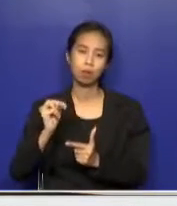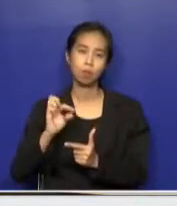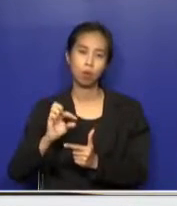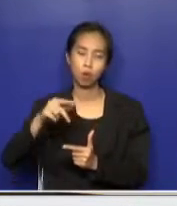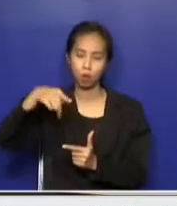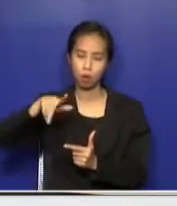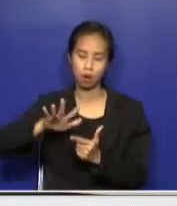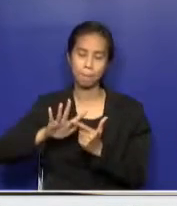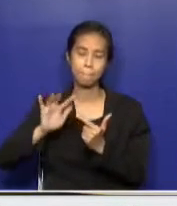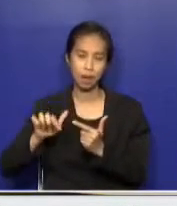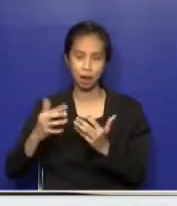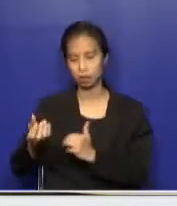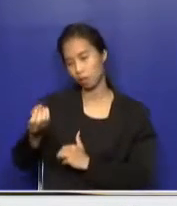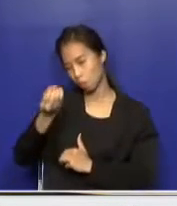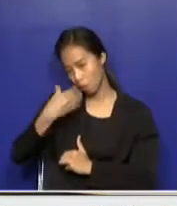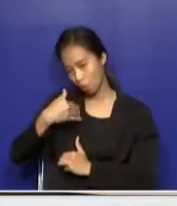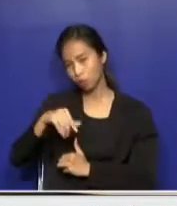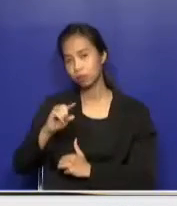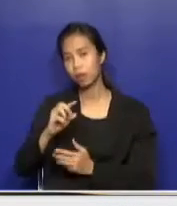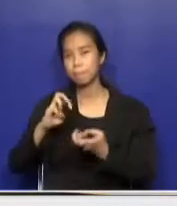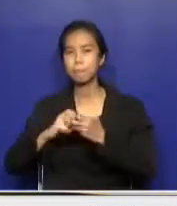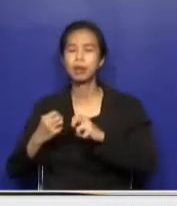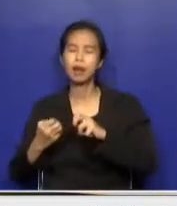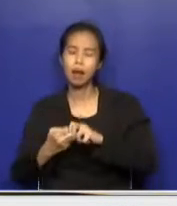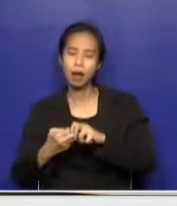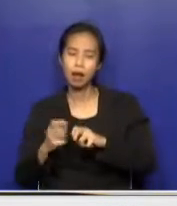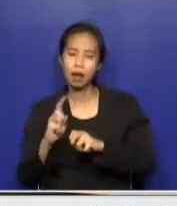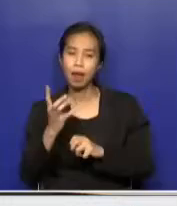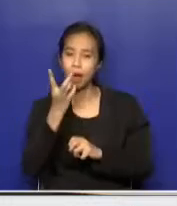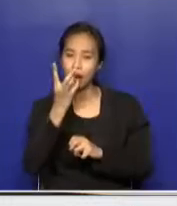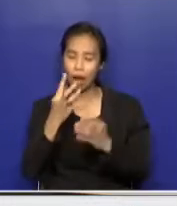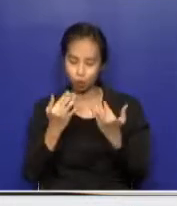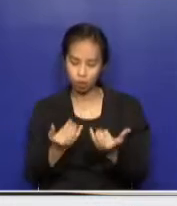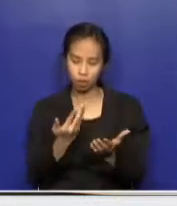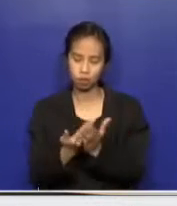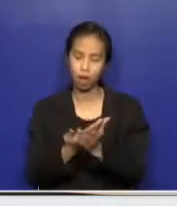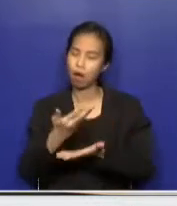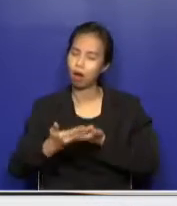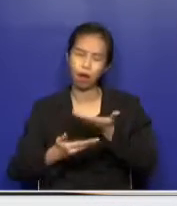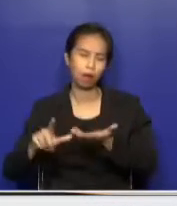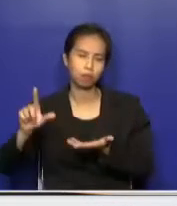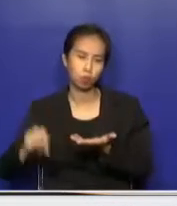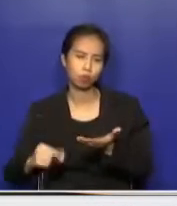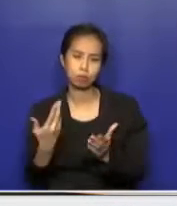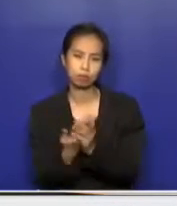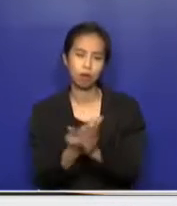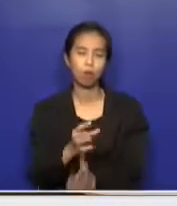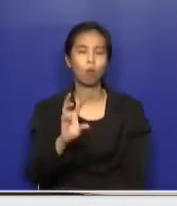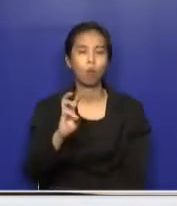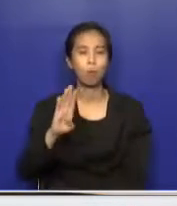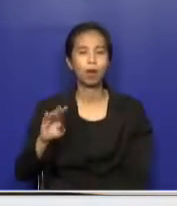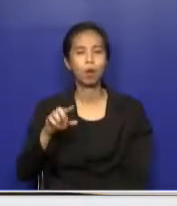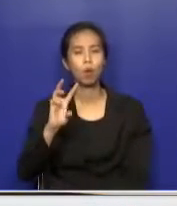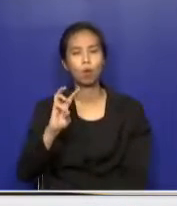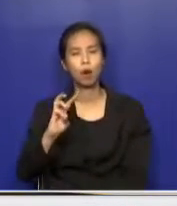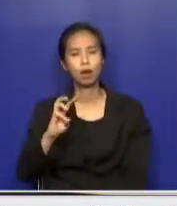แล้วก็มารายงานนะครับแล้วก็แจ้งปัญหาเนื่องจากราคาข้าวตอนนี้ตกต่ำมากอยู่ที่ประมาณ6บาทชาวบ้านบอกว่ามัน